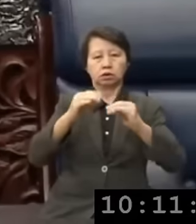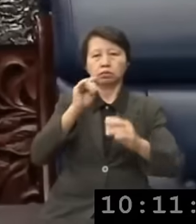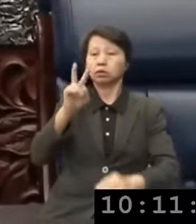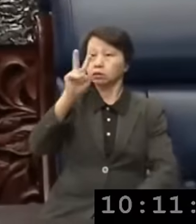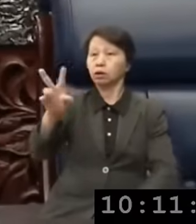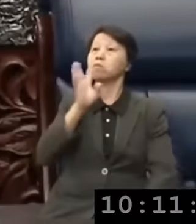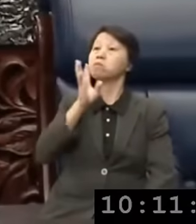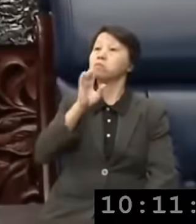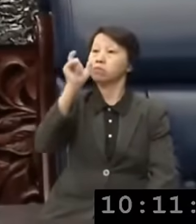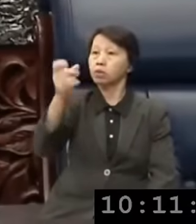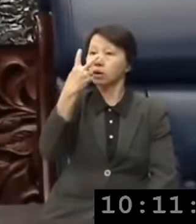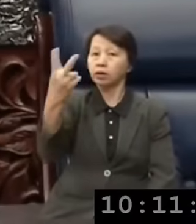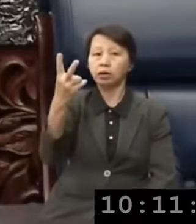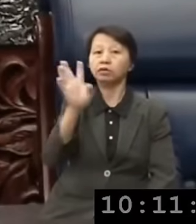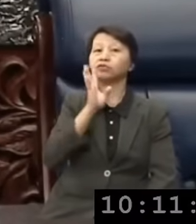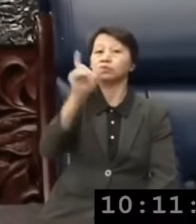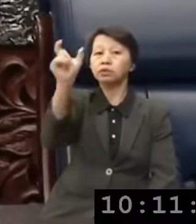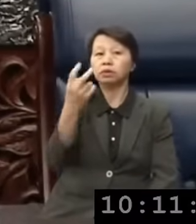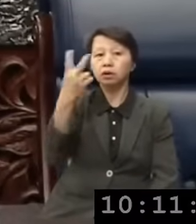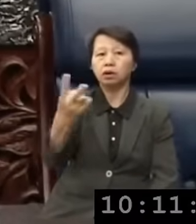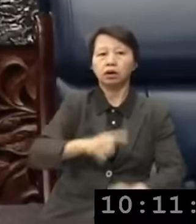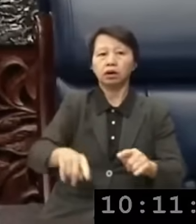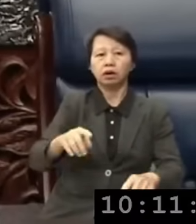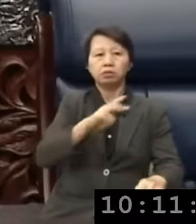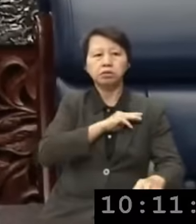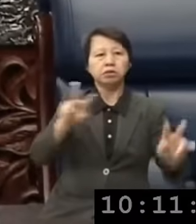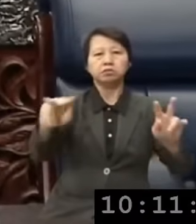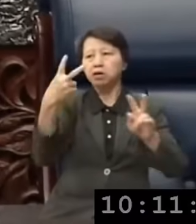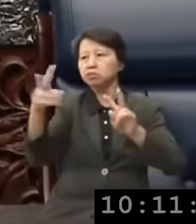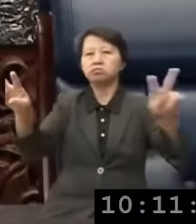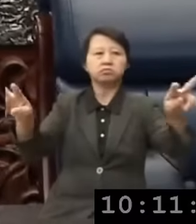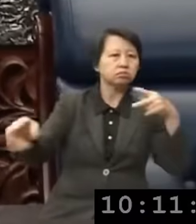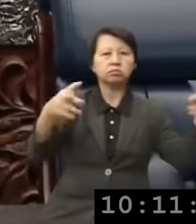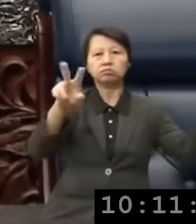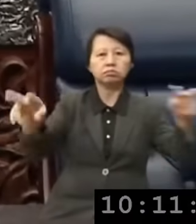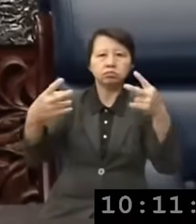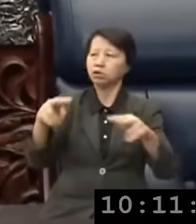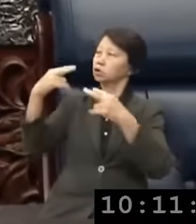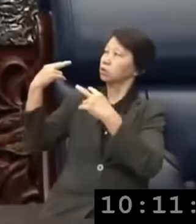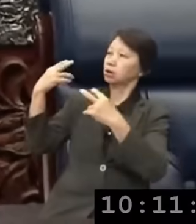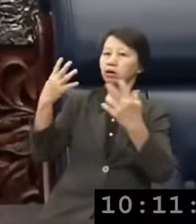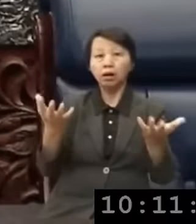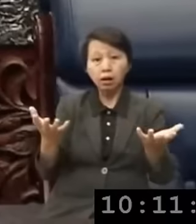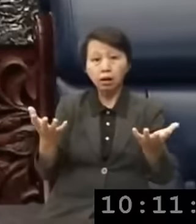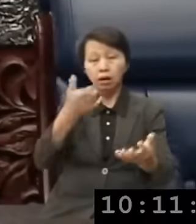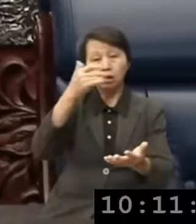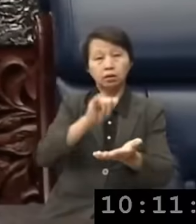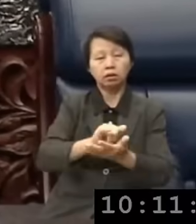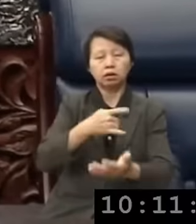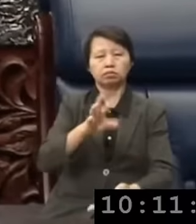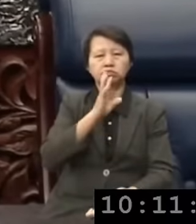kepada speaker tetapi menteri pun dia terpandang sana terpandang sana terpandang ke belakang so sebab itu saya katakan dia